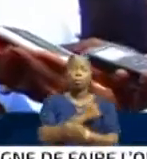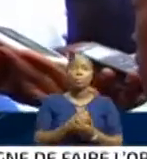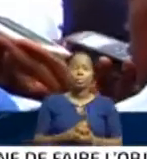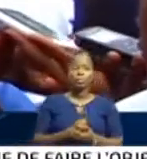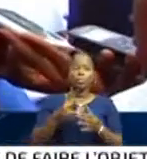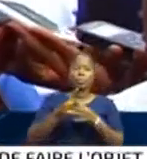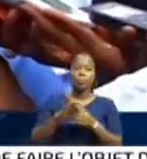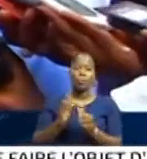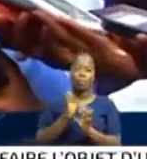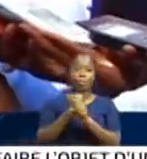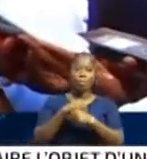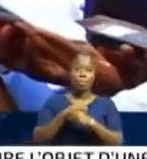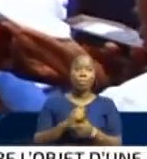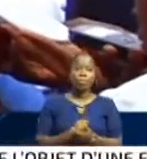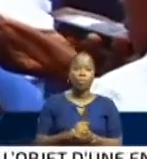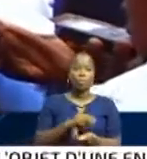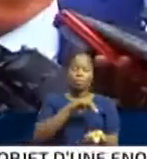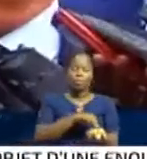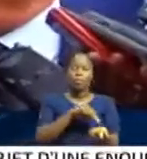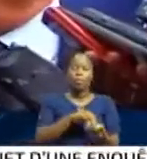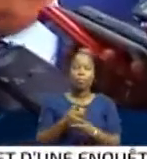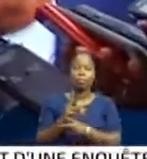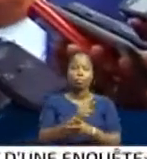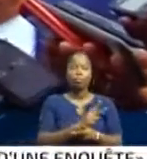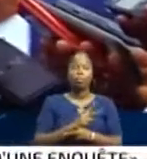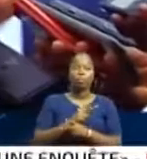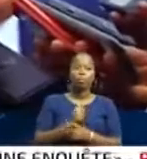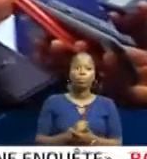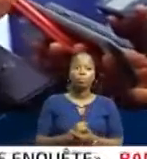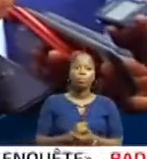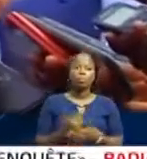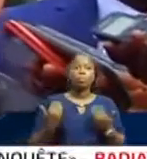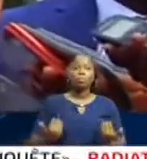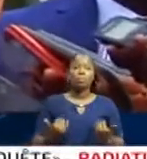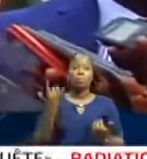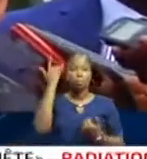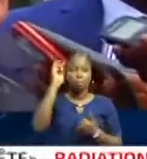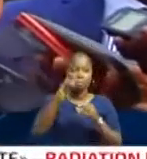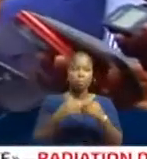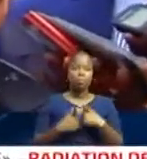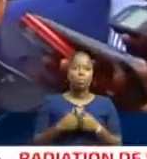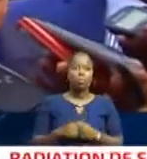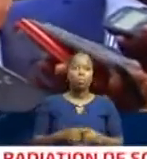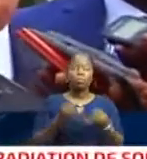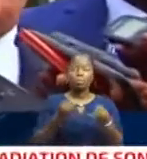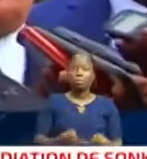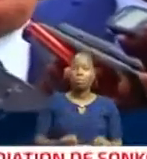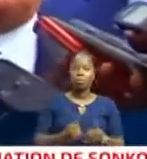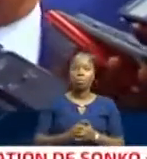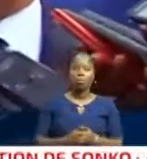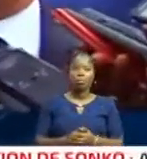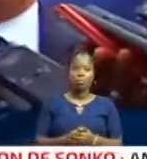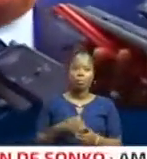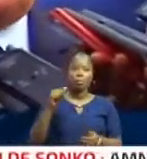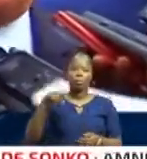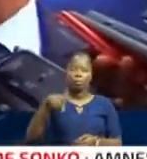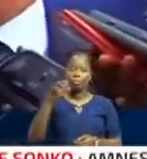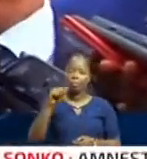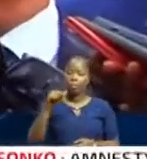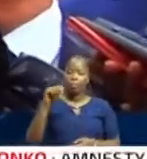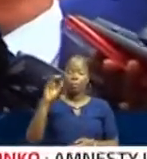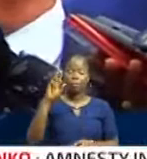commissions du pratique médicale plus sécurisé actuellement il ya présence installations des appareils que nous mettons à disposition nous avons vu